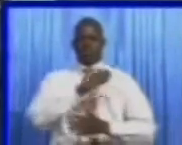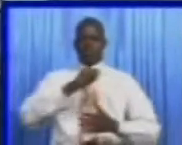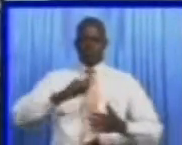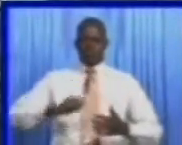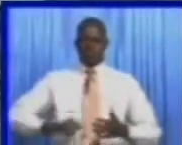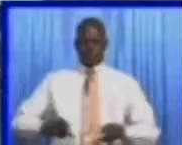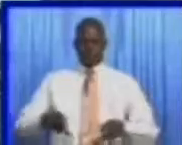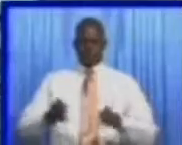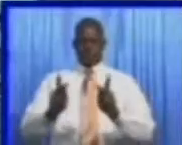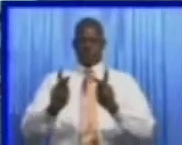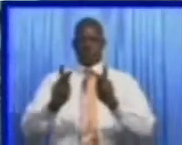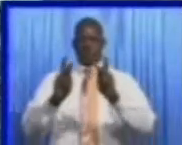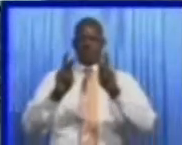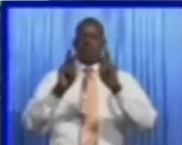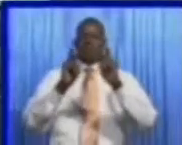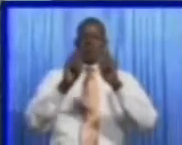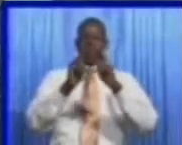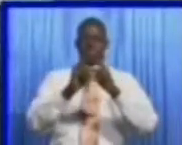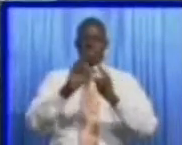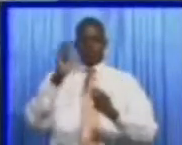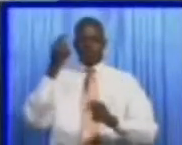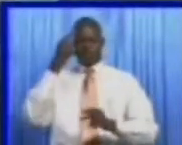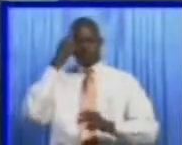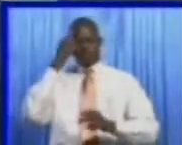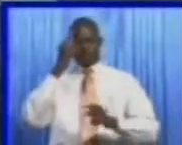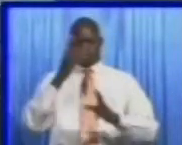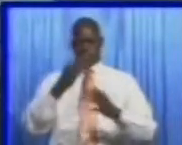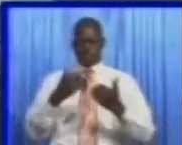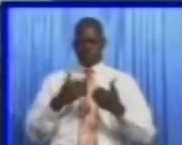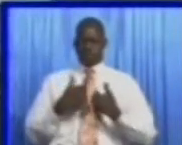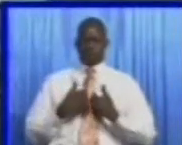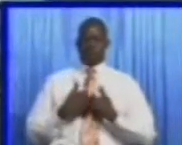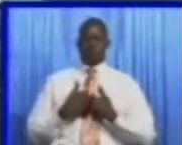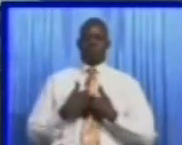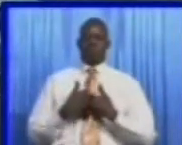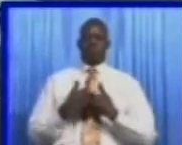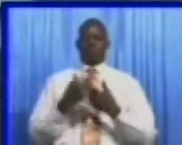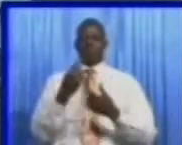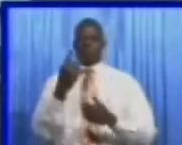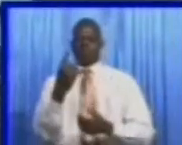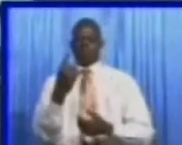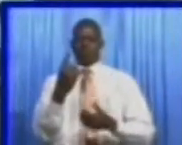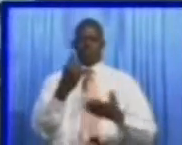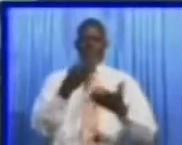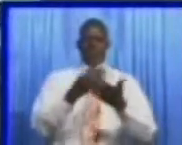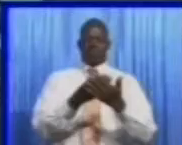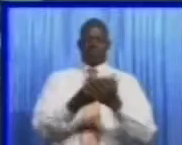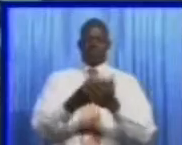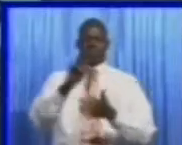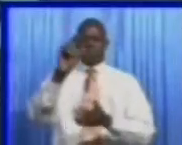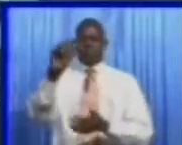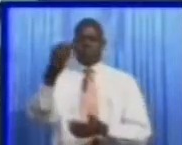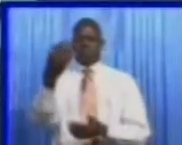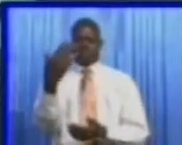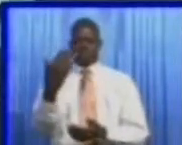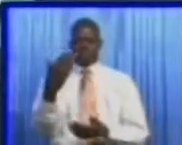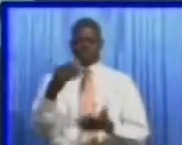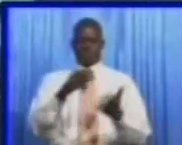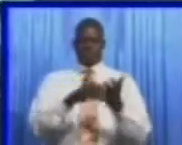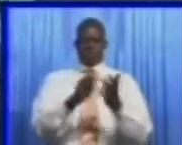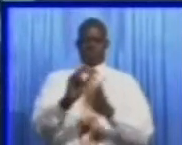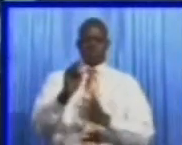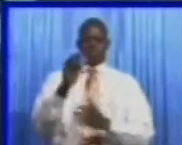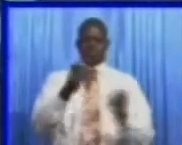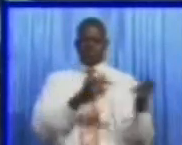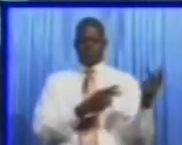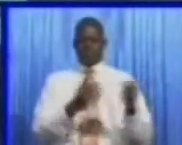va permettre, n'est-ce pas, au gouvernement de disposer en tout cas d'une enveloppe de 25 milliards sur une période de 5